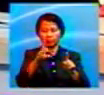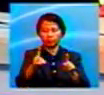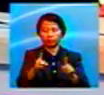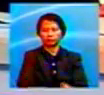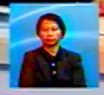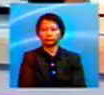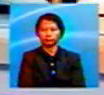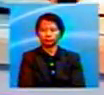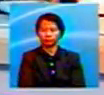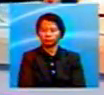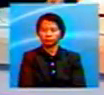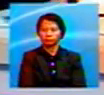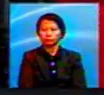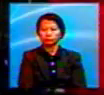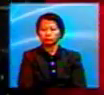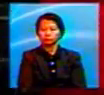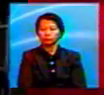Sportivo.